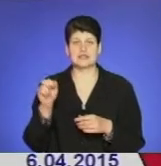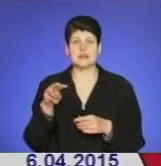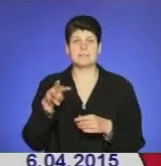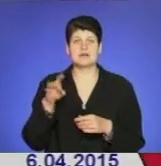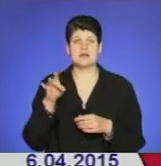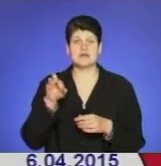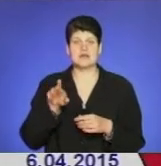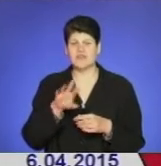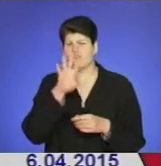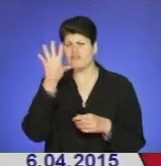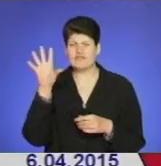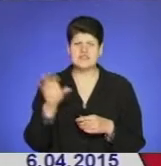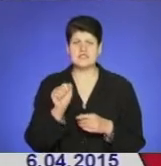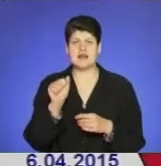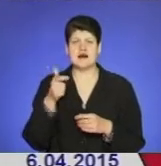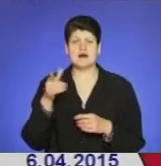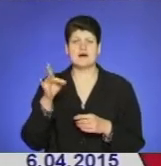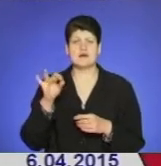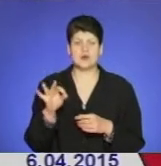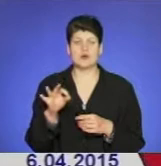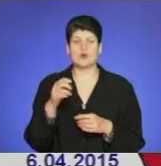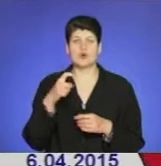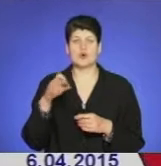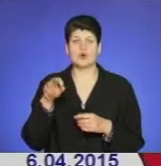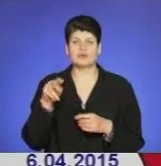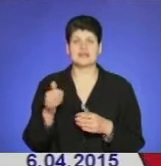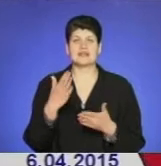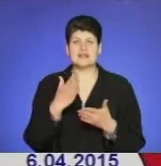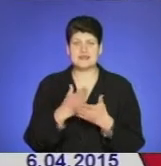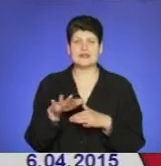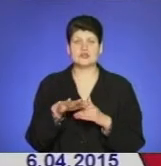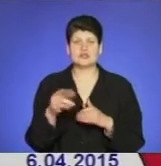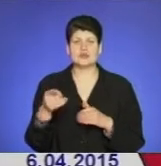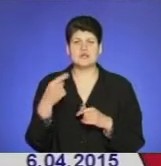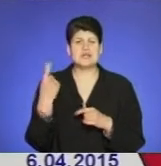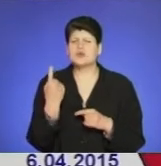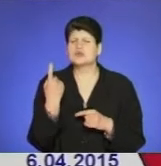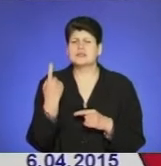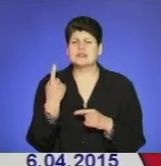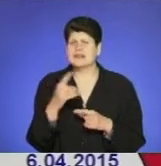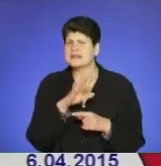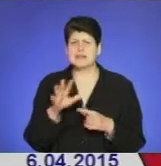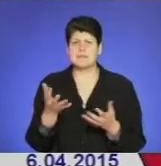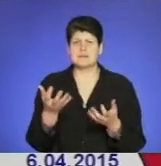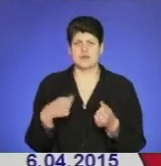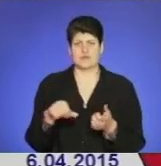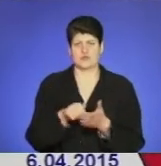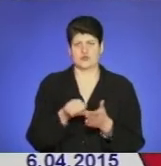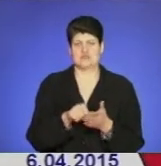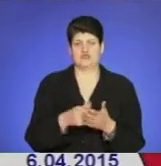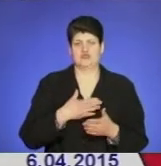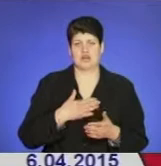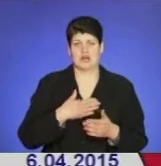фактично всі агрохолдинги, які зараз знаходяться на території Тернопільської області, жоден агрохолдинг не взяв тут участі в